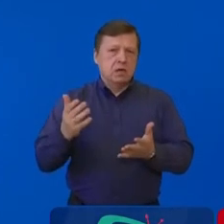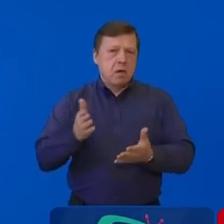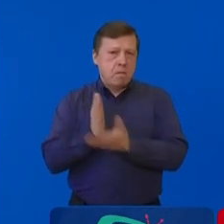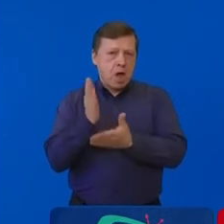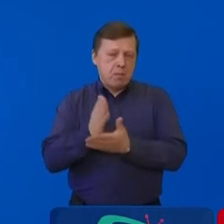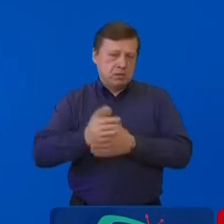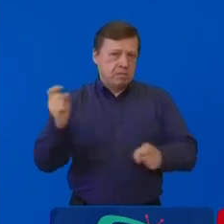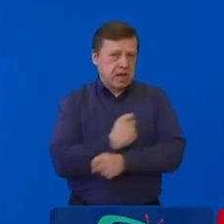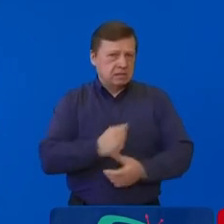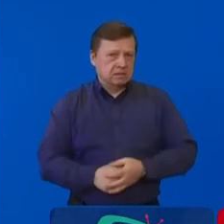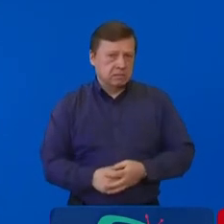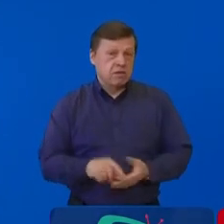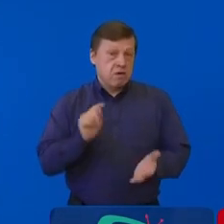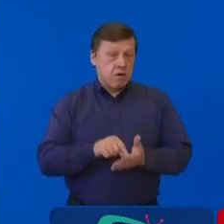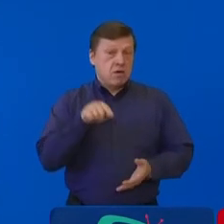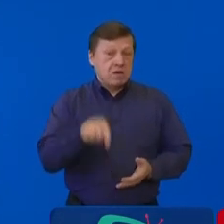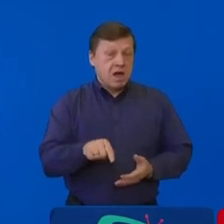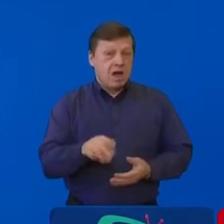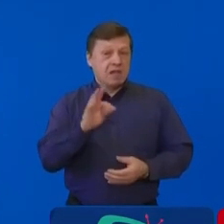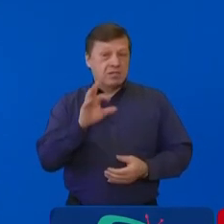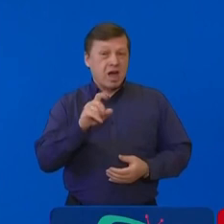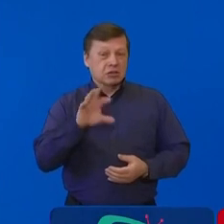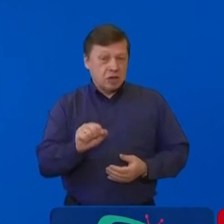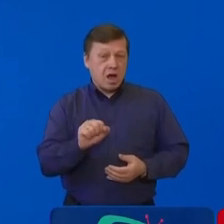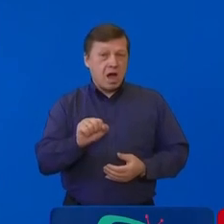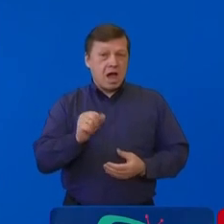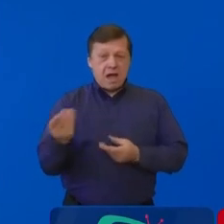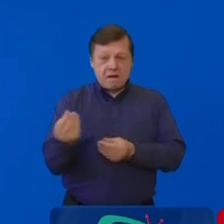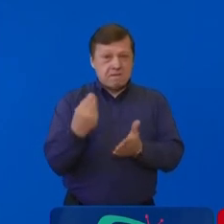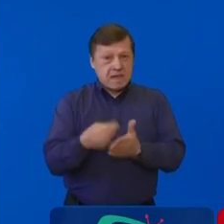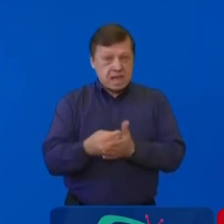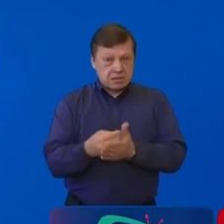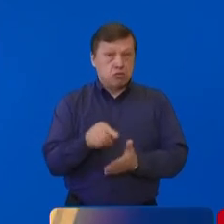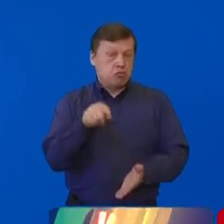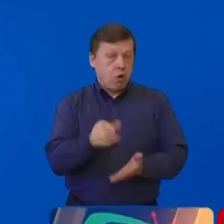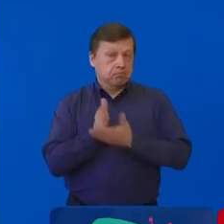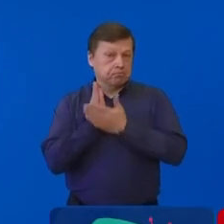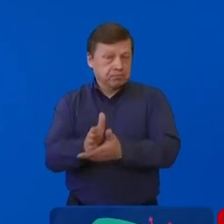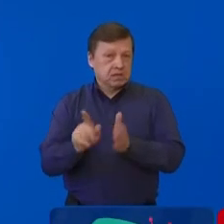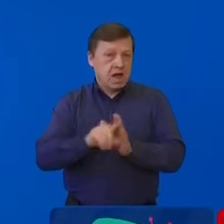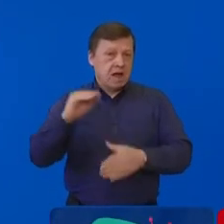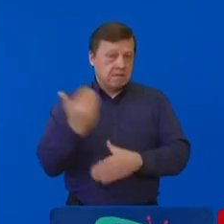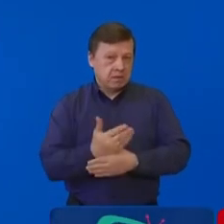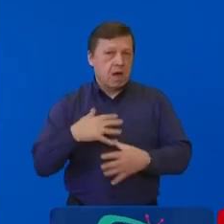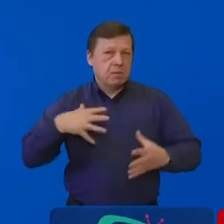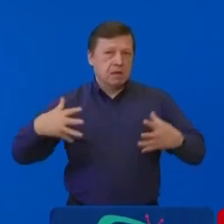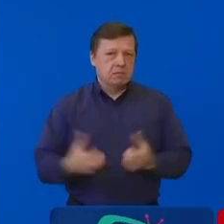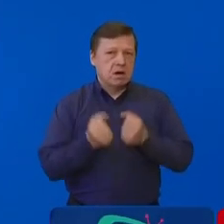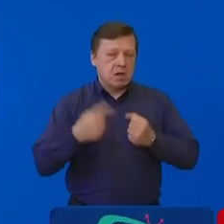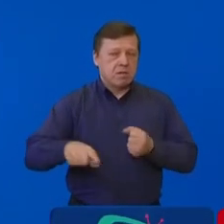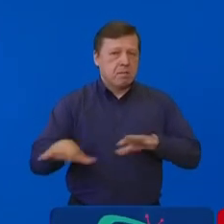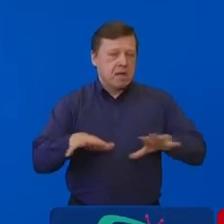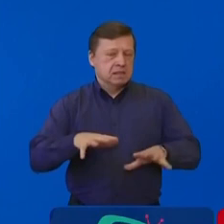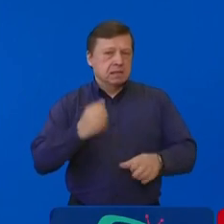ta tarcza finansowa jest wielką tarczą wsparcia dla przedsiębiorców do ratowania miejsc